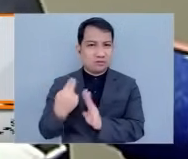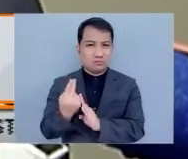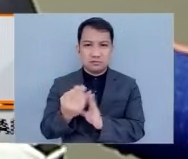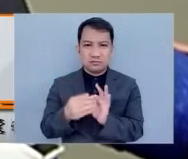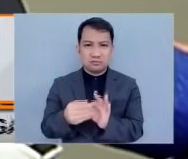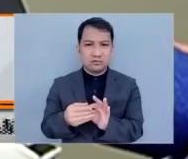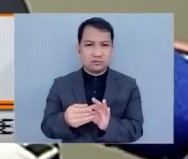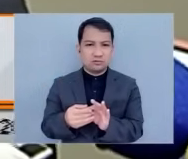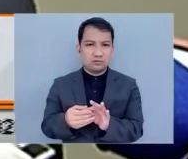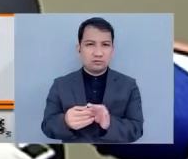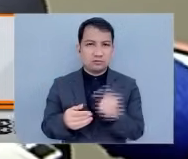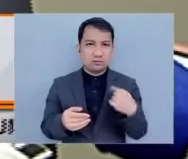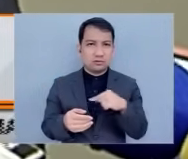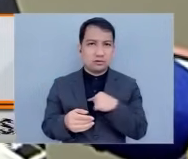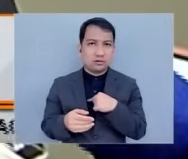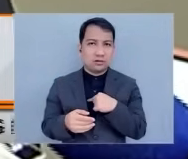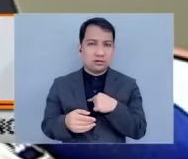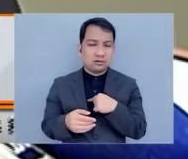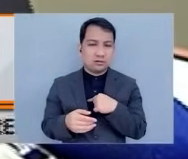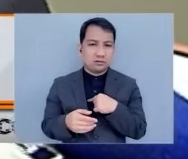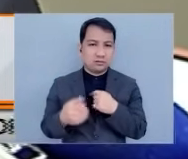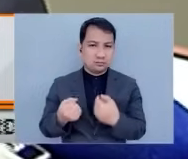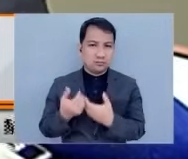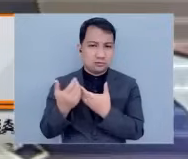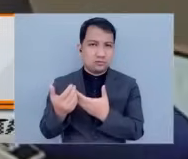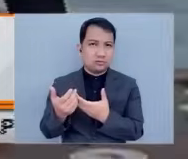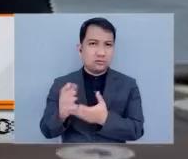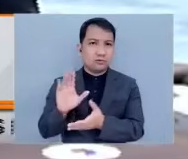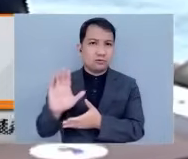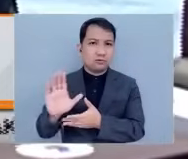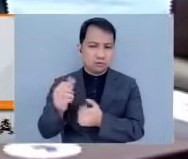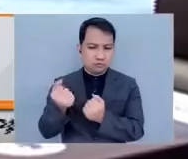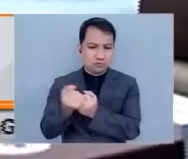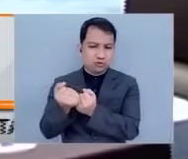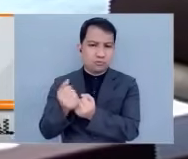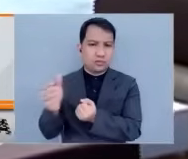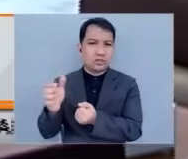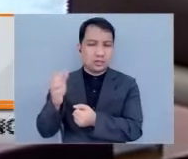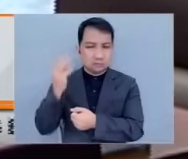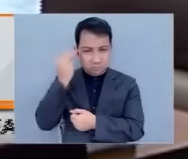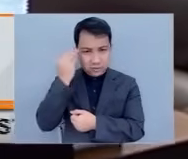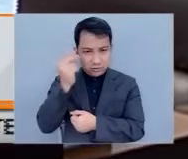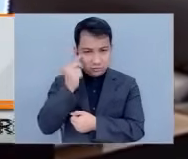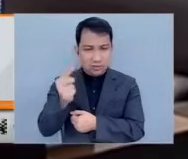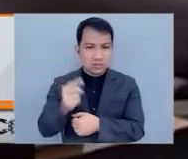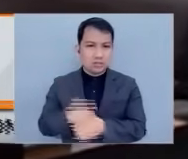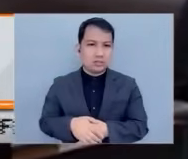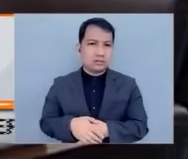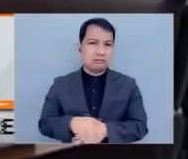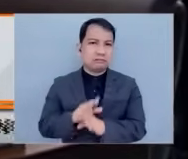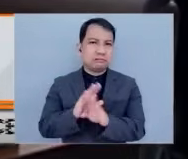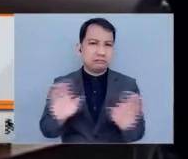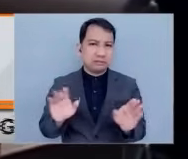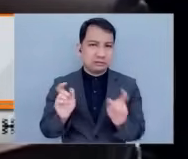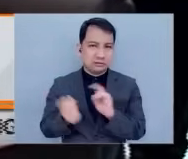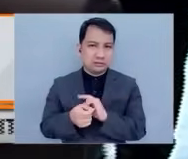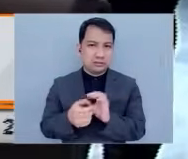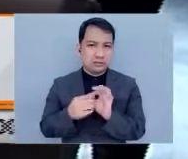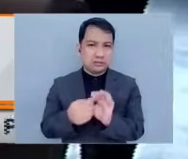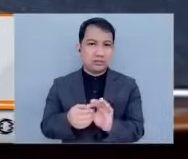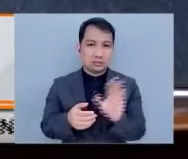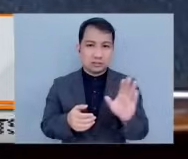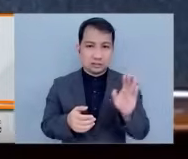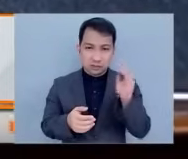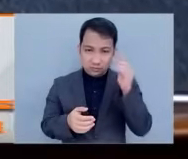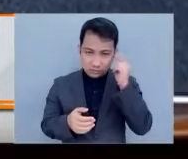all solidly behind our inspirational leader, Senator Mig Zubiri. Hindi na bago ang isyo ng kulita laban kay Zubiri.